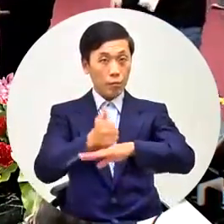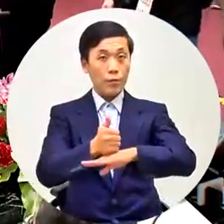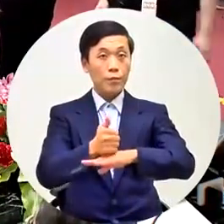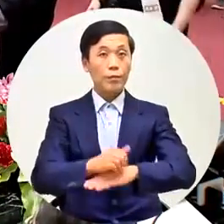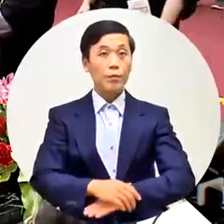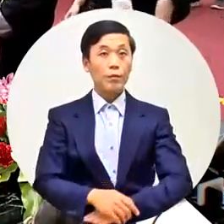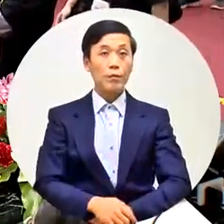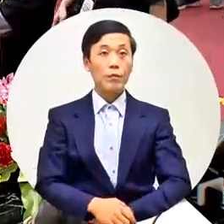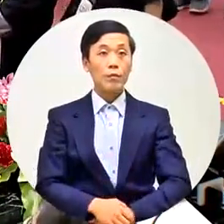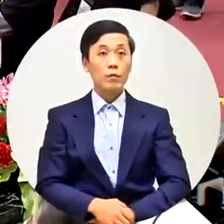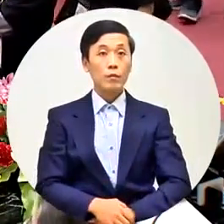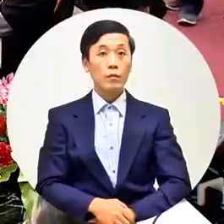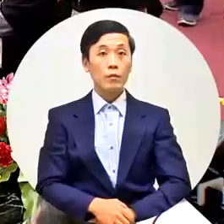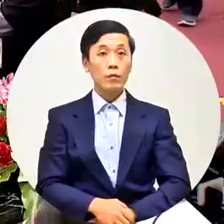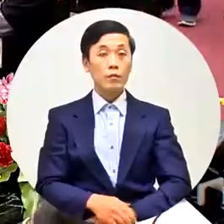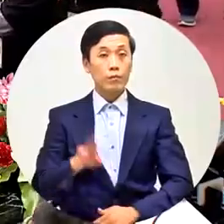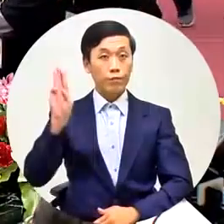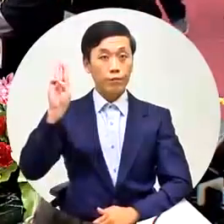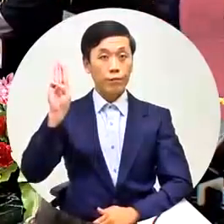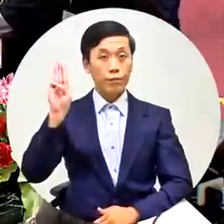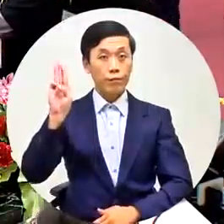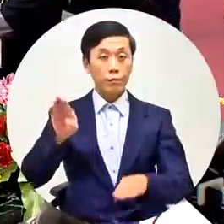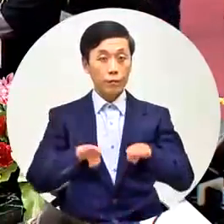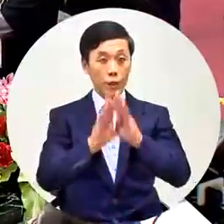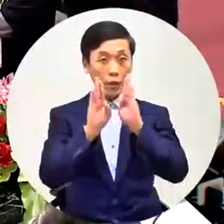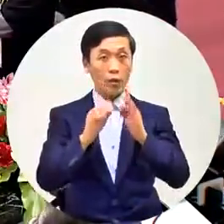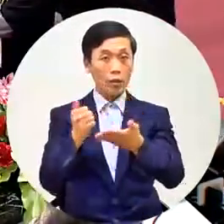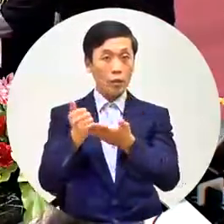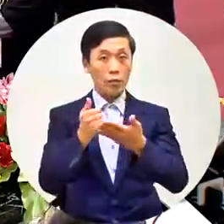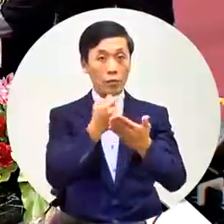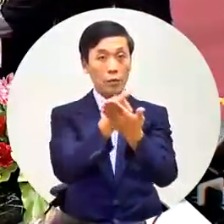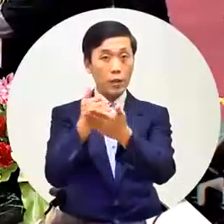宣誓，请全体议员当选人肃立，